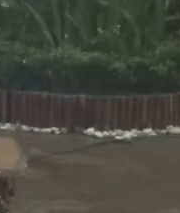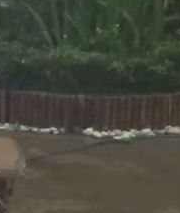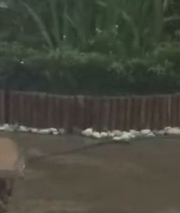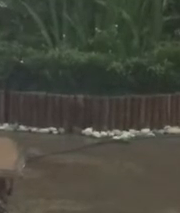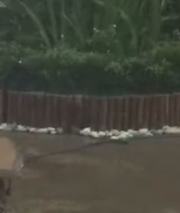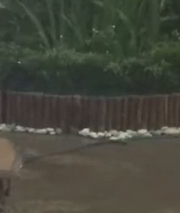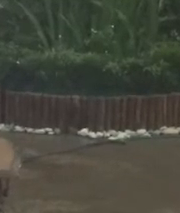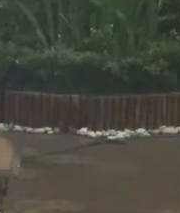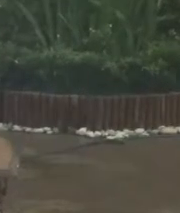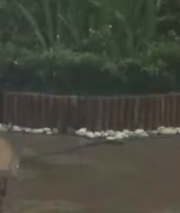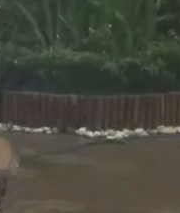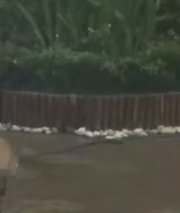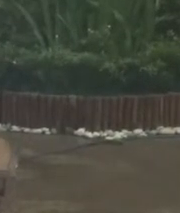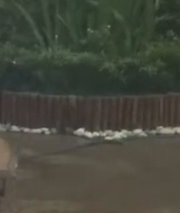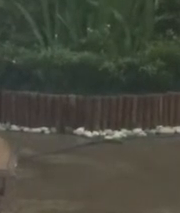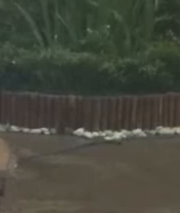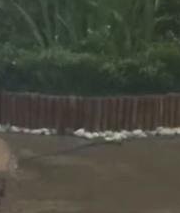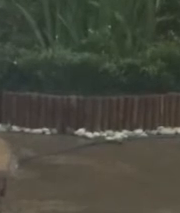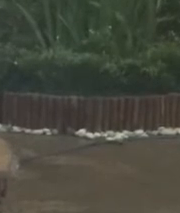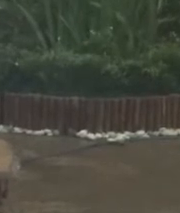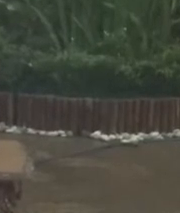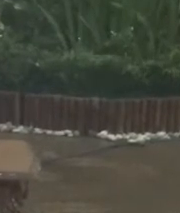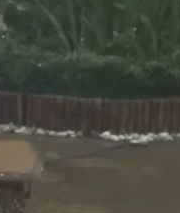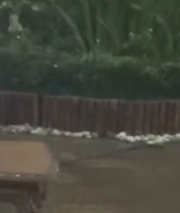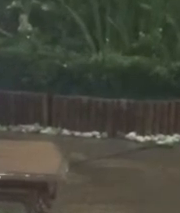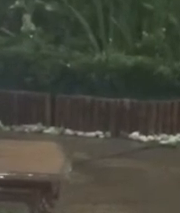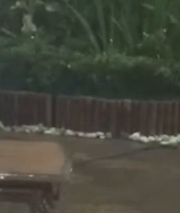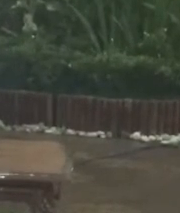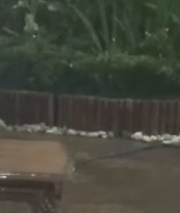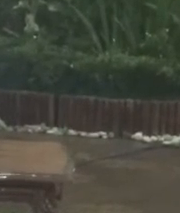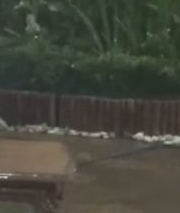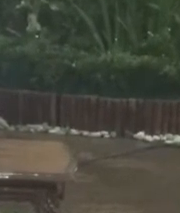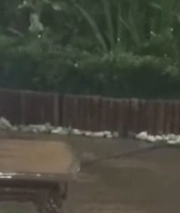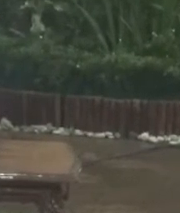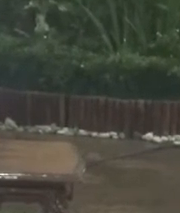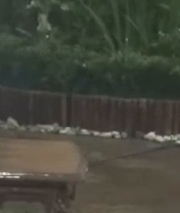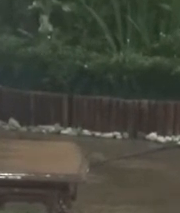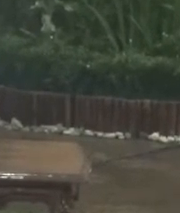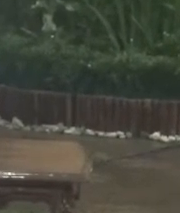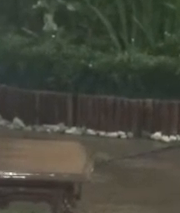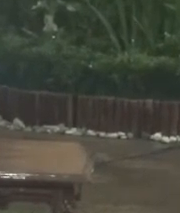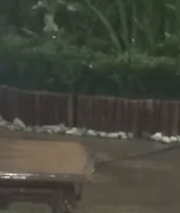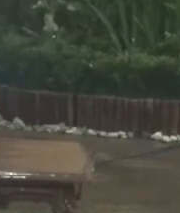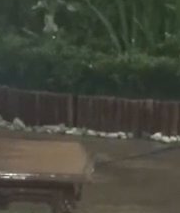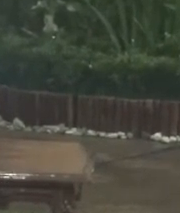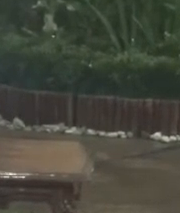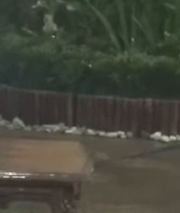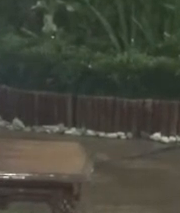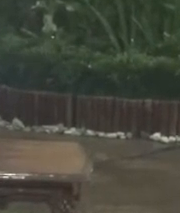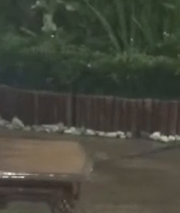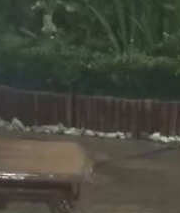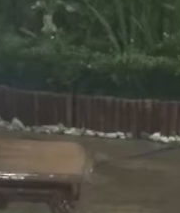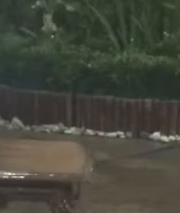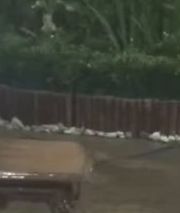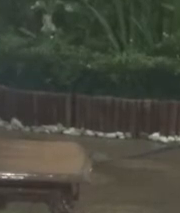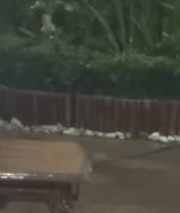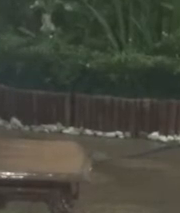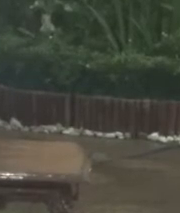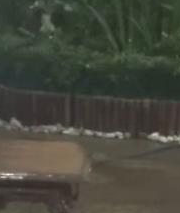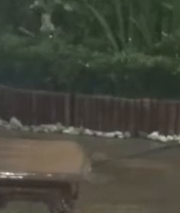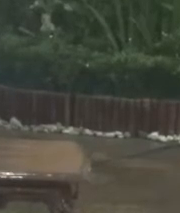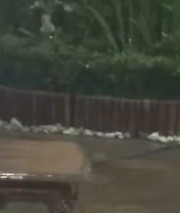Swastiastu. Yang sama-sama sangat kita hormati dan banggakan, Gubernur Jawa Tengah Bapak